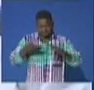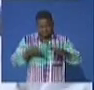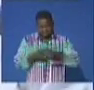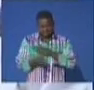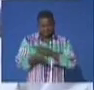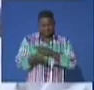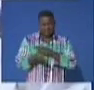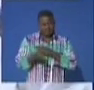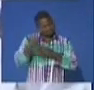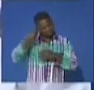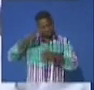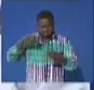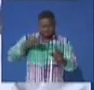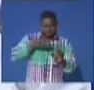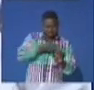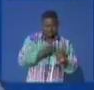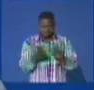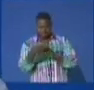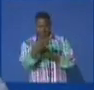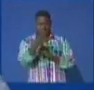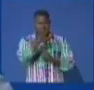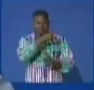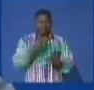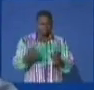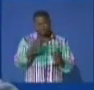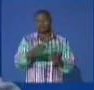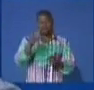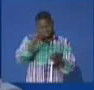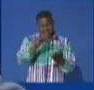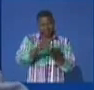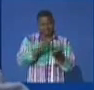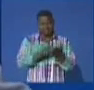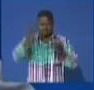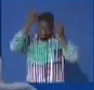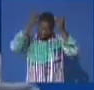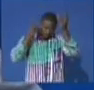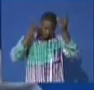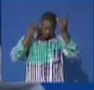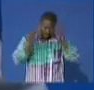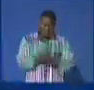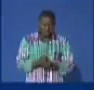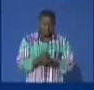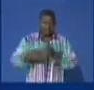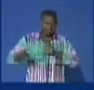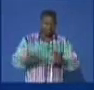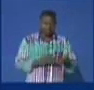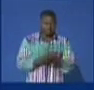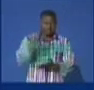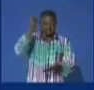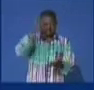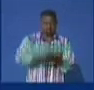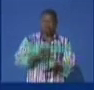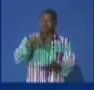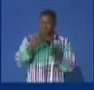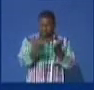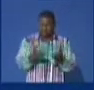pour contourner et ou minorer les droits de douane. Alors, ce procédé est utilisé par ceux qui veulent avoir